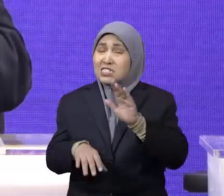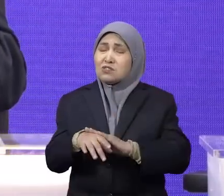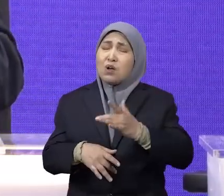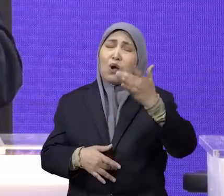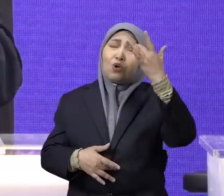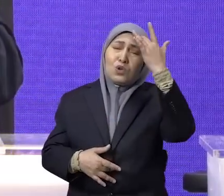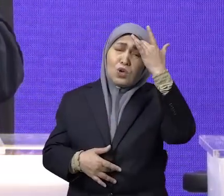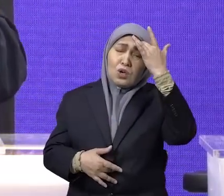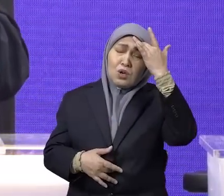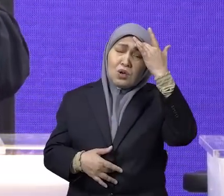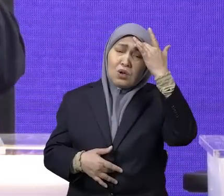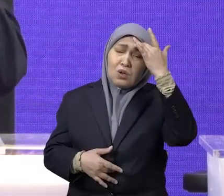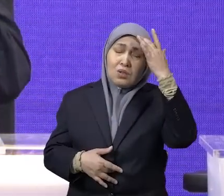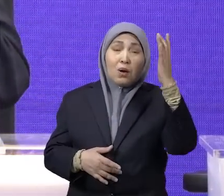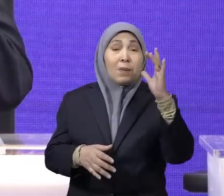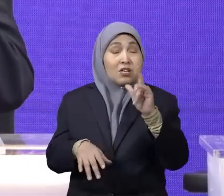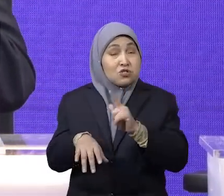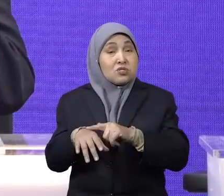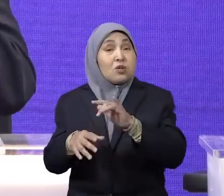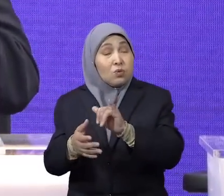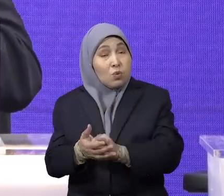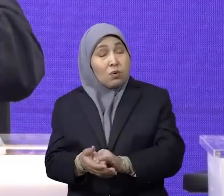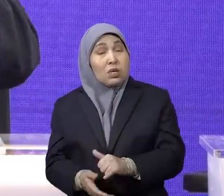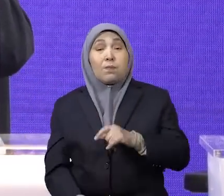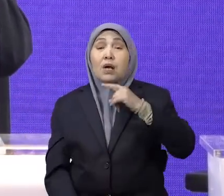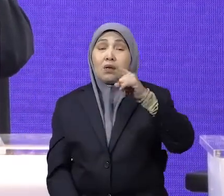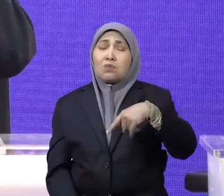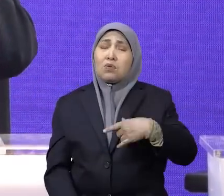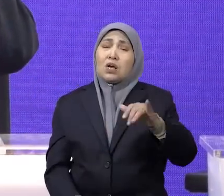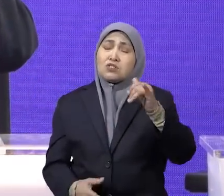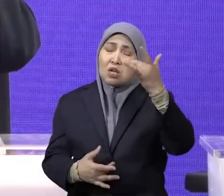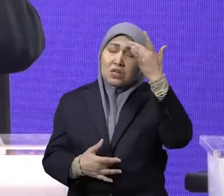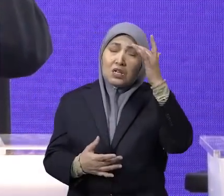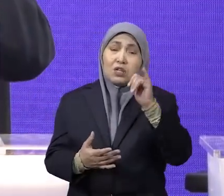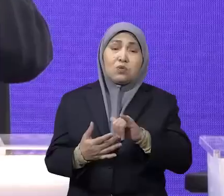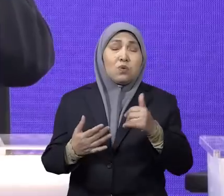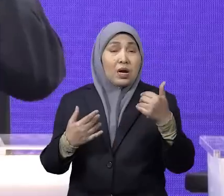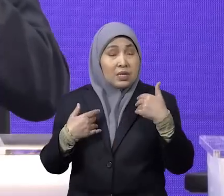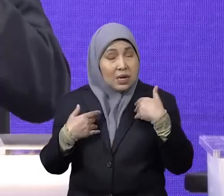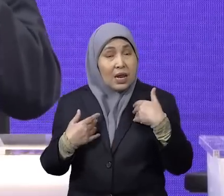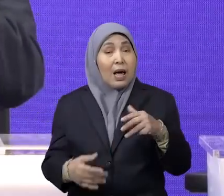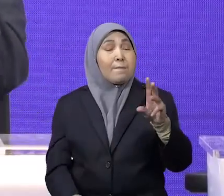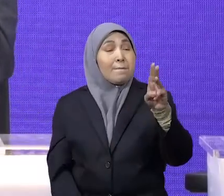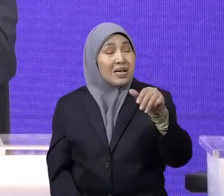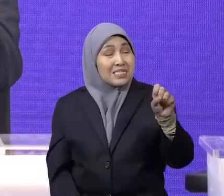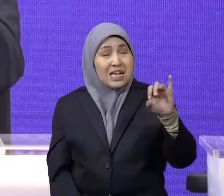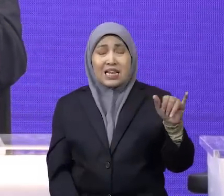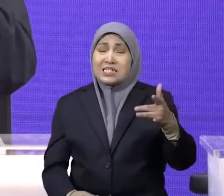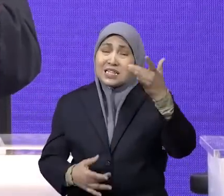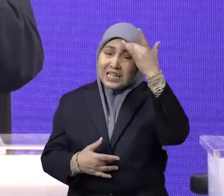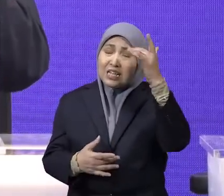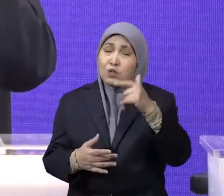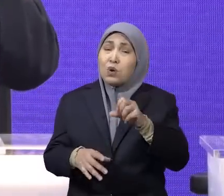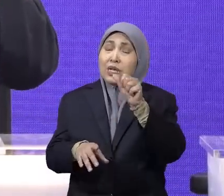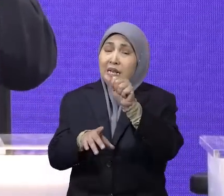sakit, idmasaniyadurru. Kan, dia cakap yang sakit itu adalah masani. Maknanya sakit tu yang